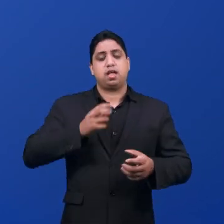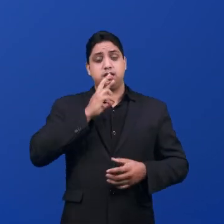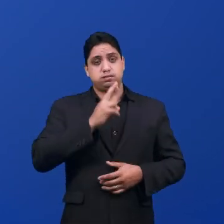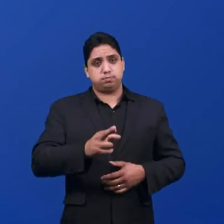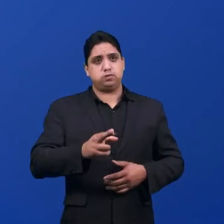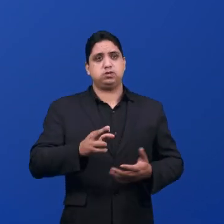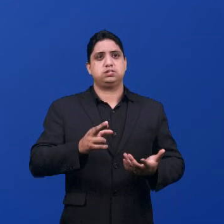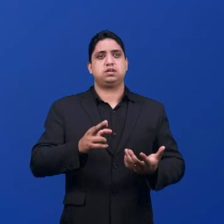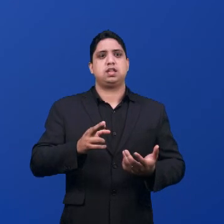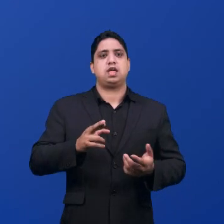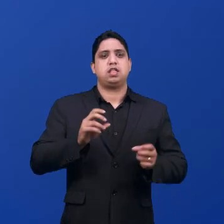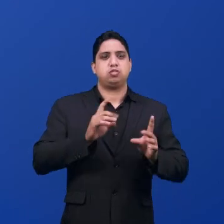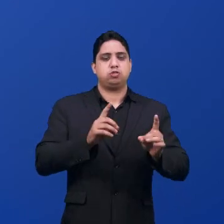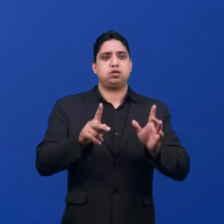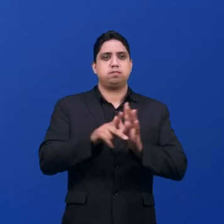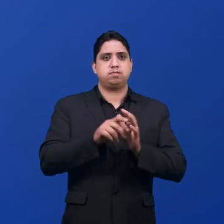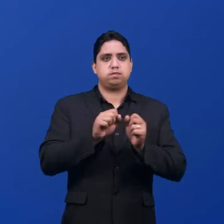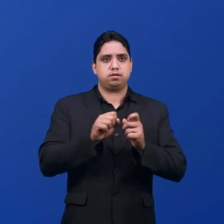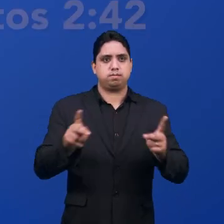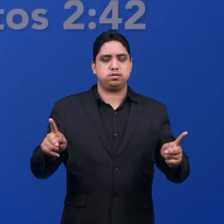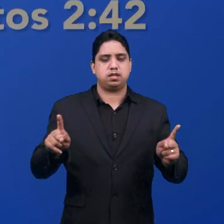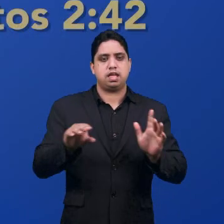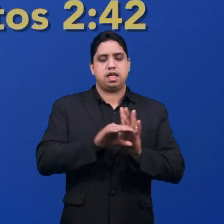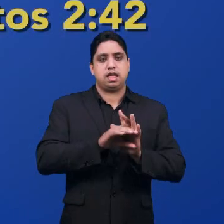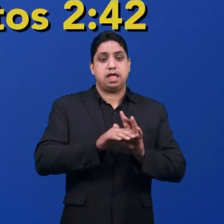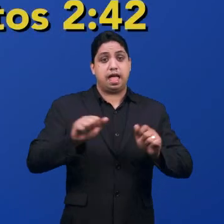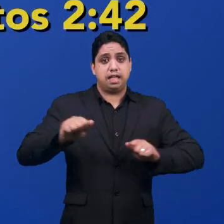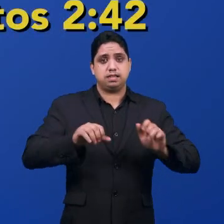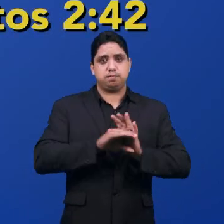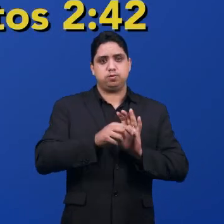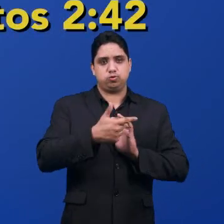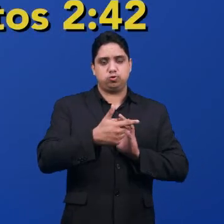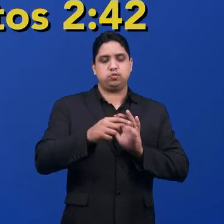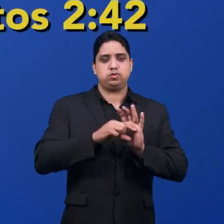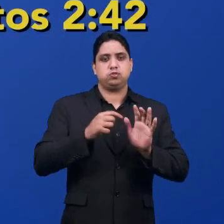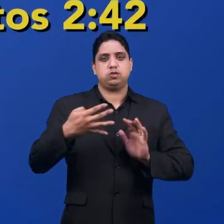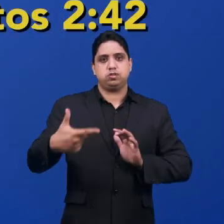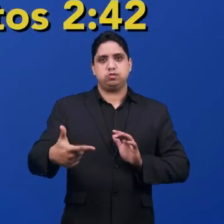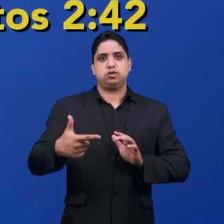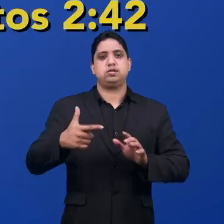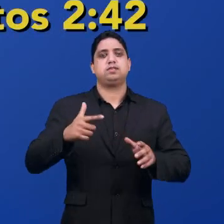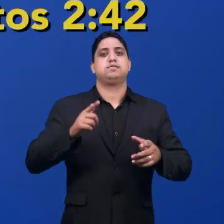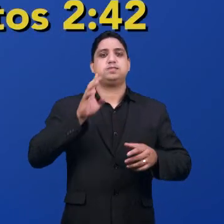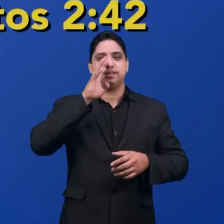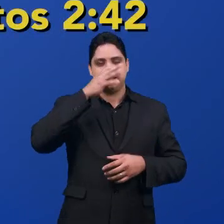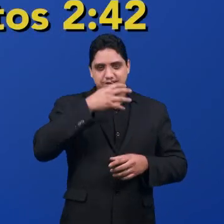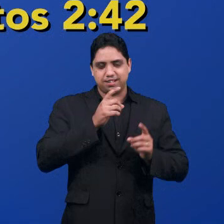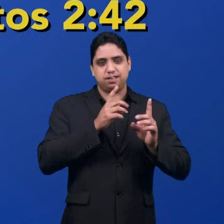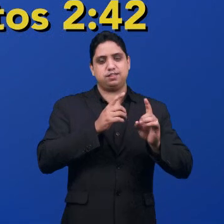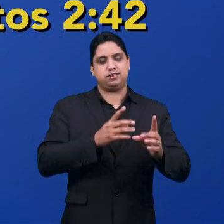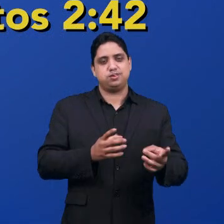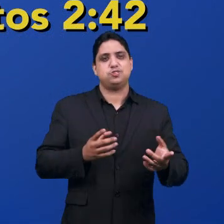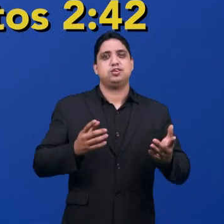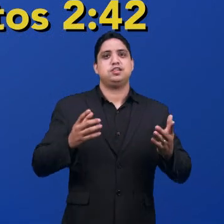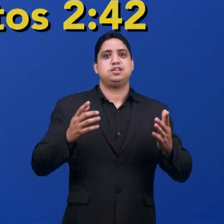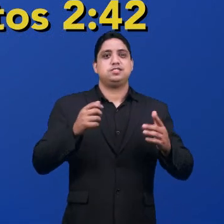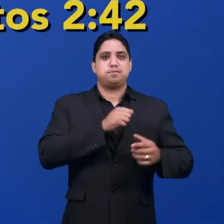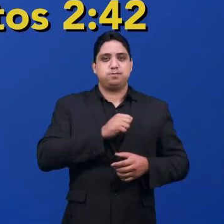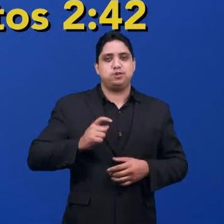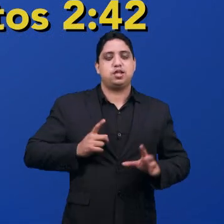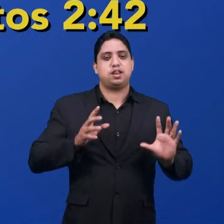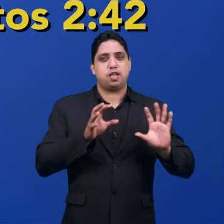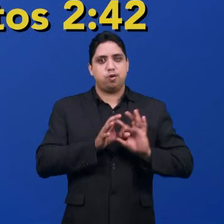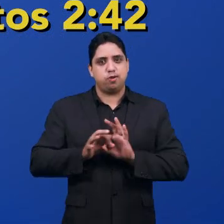La réponse est la doctrine des apôtres. Et Acte 2,42 dit, ils